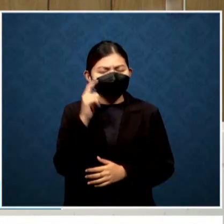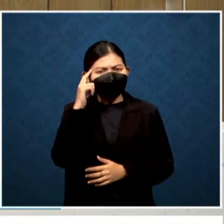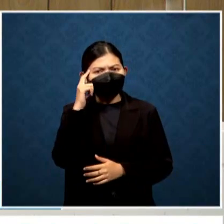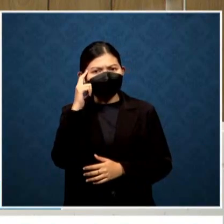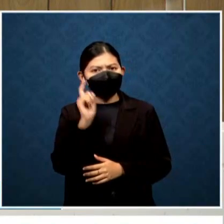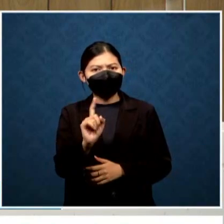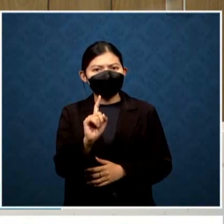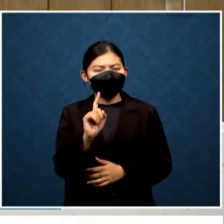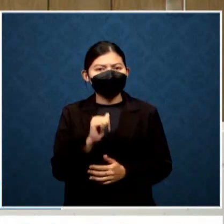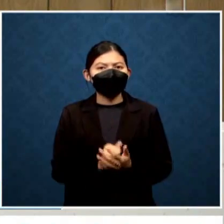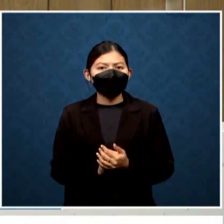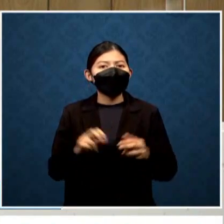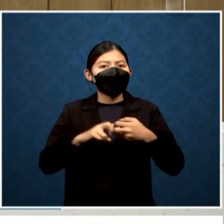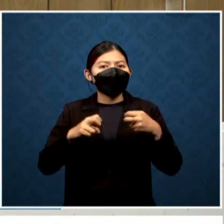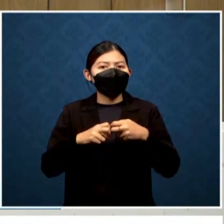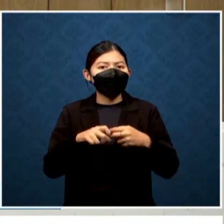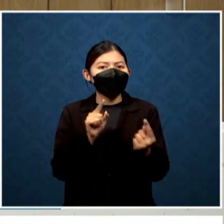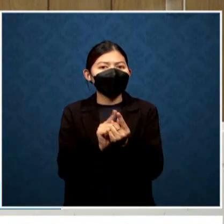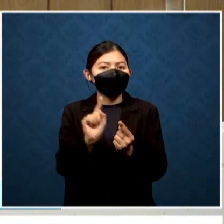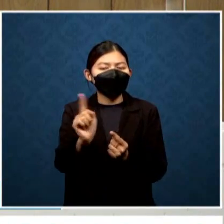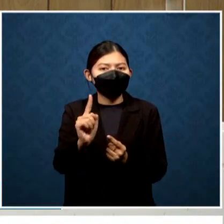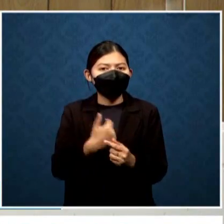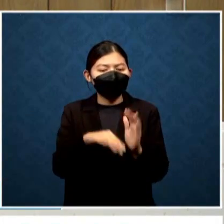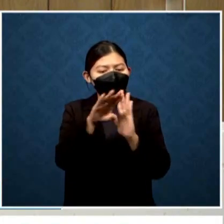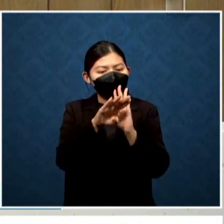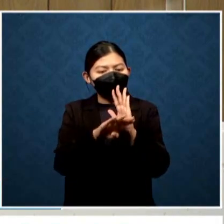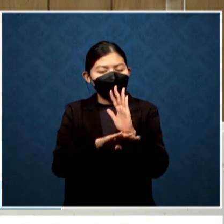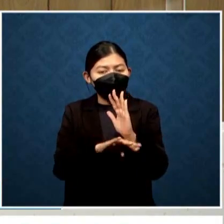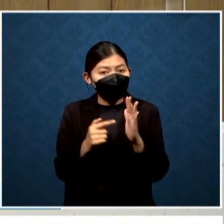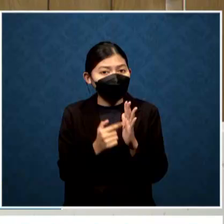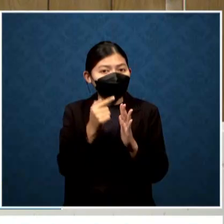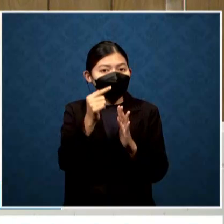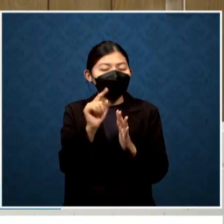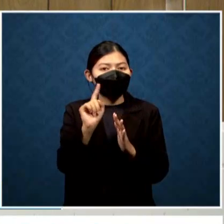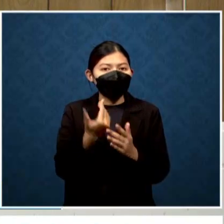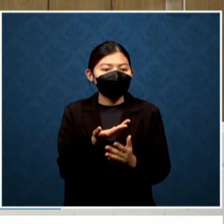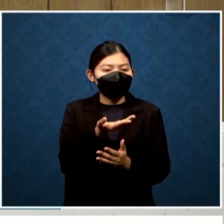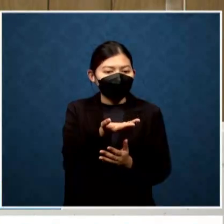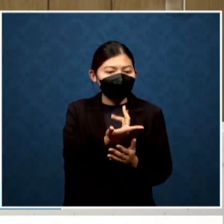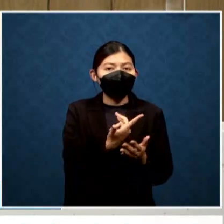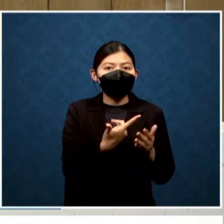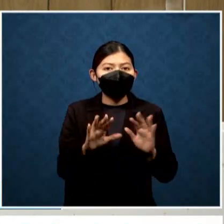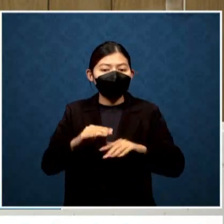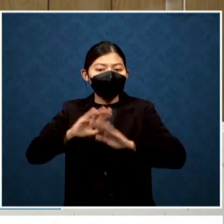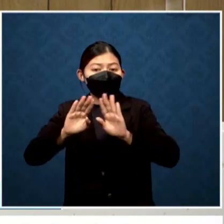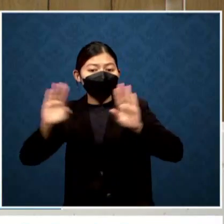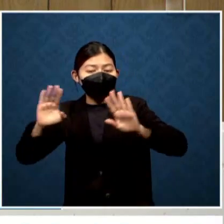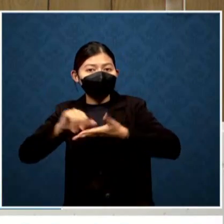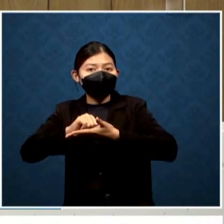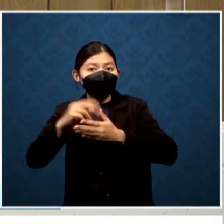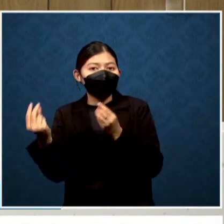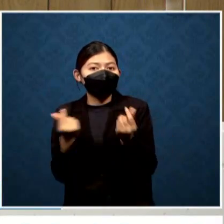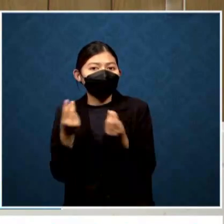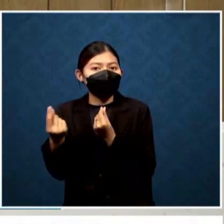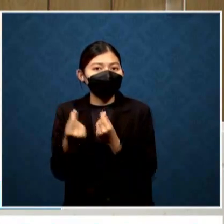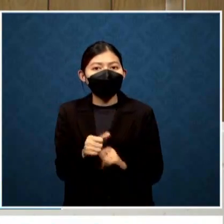ามันเกิดขึ้นได้อย่างไรก็ไปดูขั้นตอนกันแรกเลยว่าการขออนุญาตเป็นอย่างไรก่อนนะครับการขออนุญ